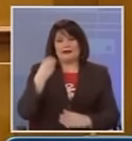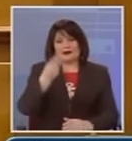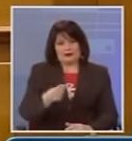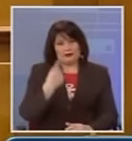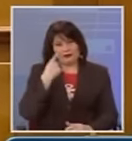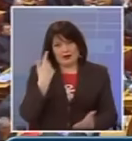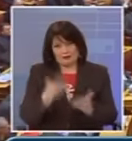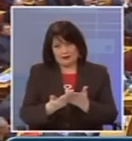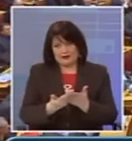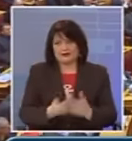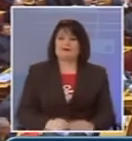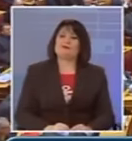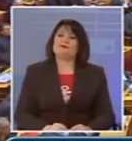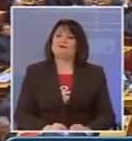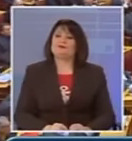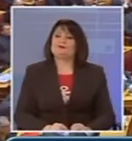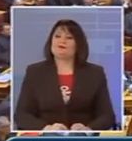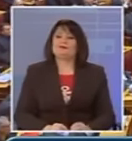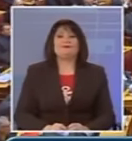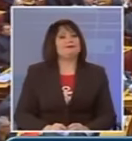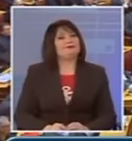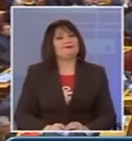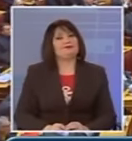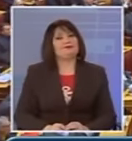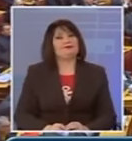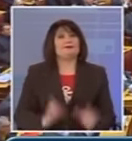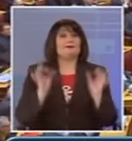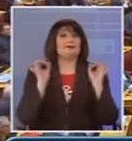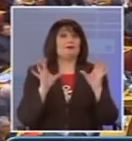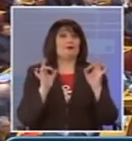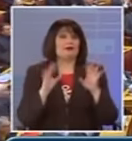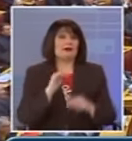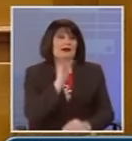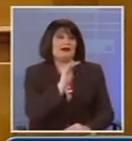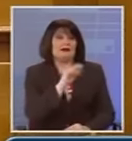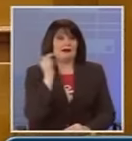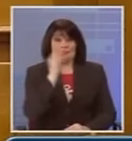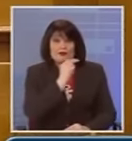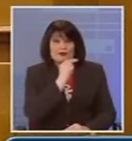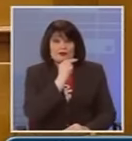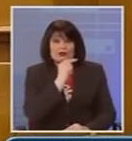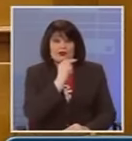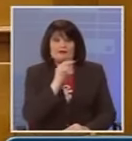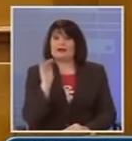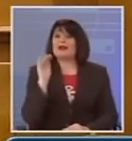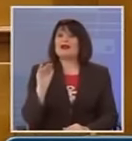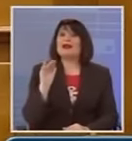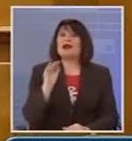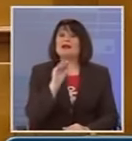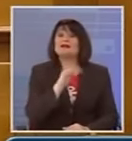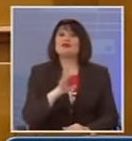Ιδού. Αλλά πουθενά, πουθενά κύριε Πρωθυπουργέ, δεν καλέσατε τον